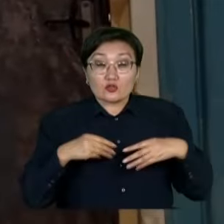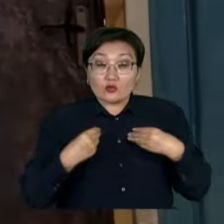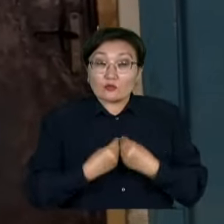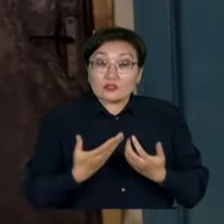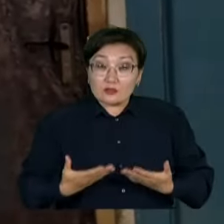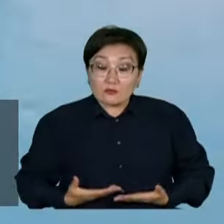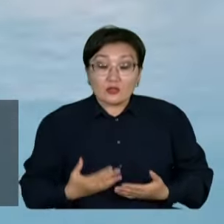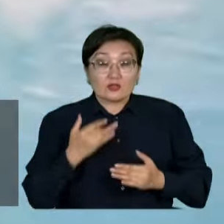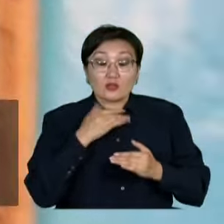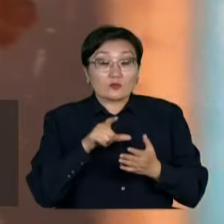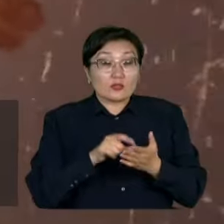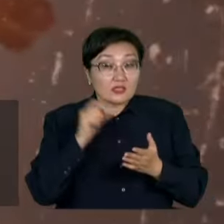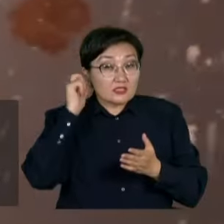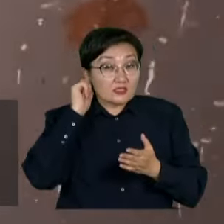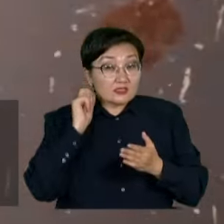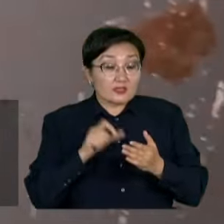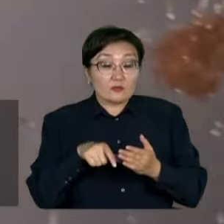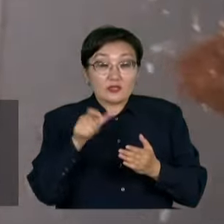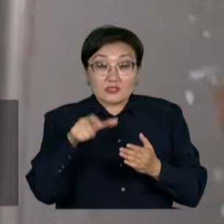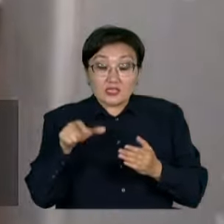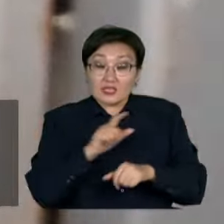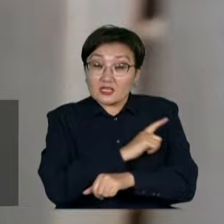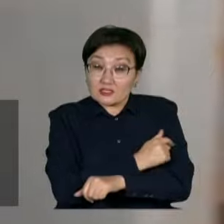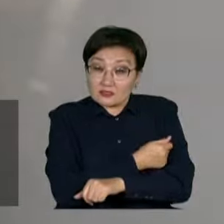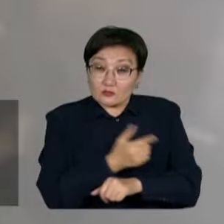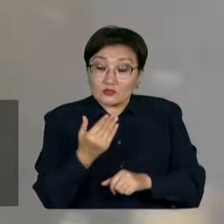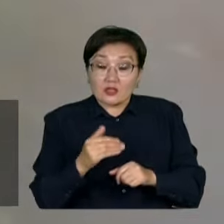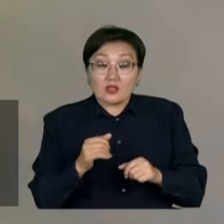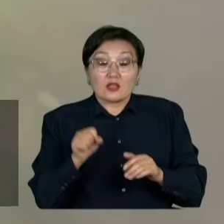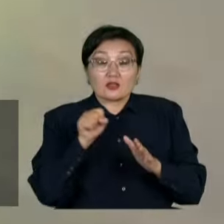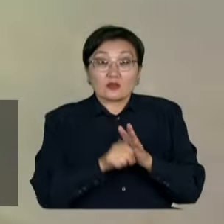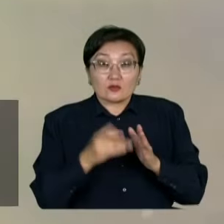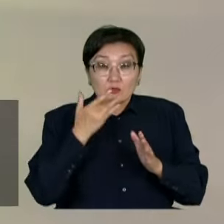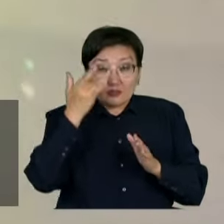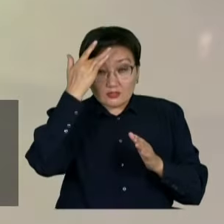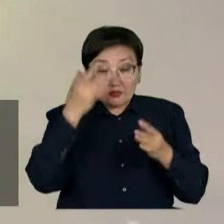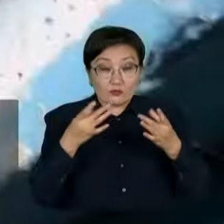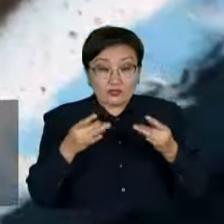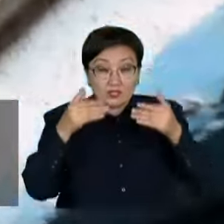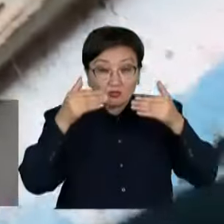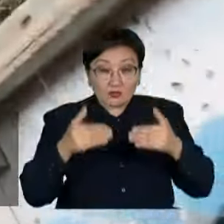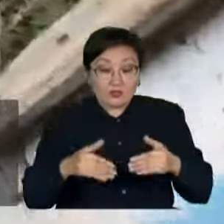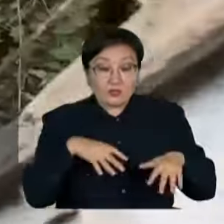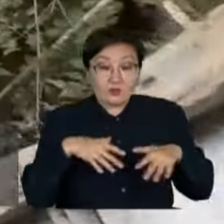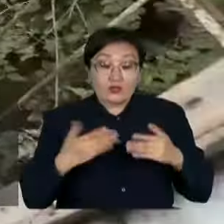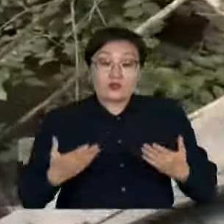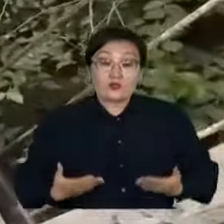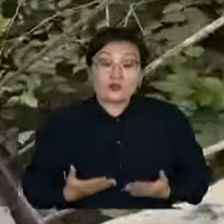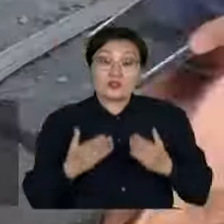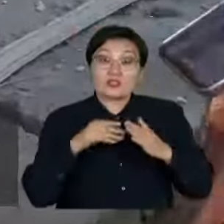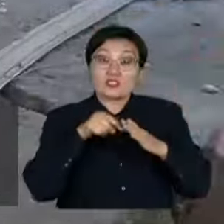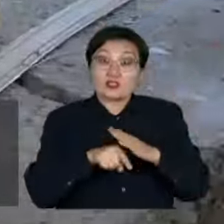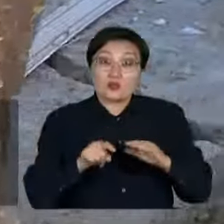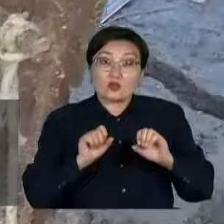тұрады. Дені зейнет жасына шыққан ардагер дәрігерлер. Олар қысы жазасыз тартқан қабырғасы құлауға шақ үйде тұру мүмкін емес